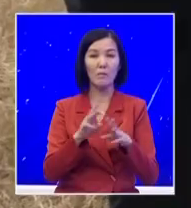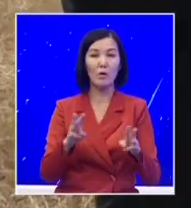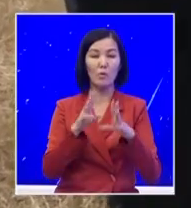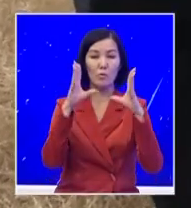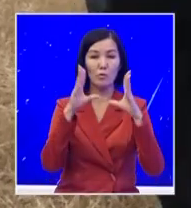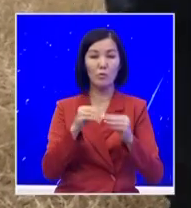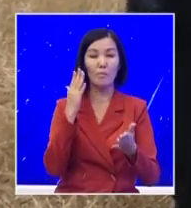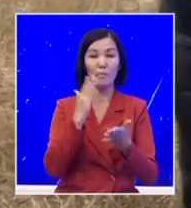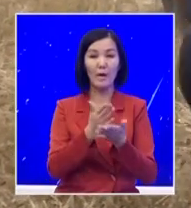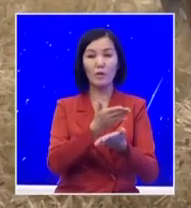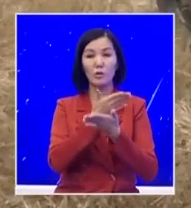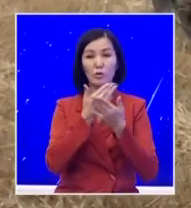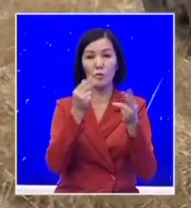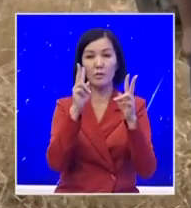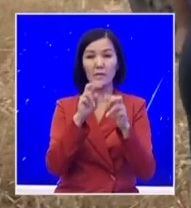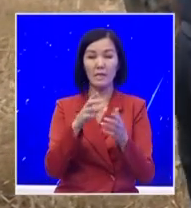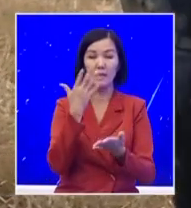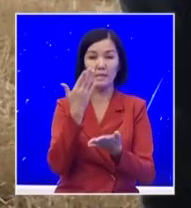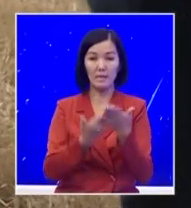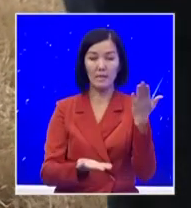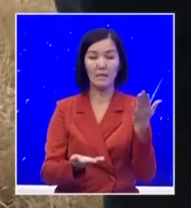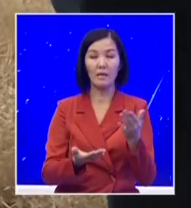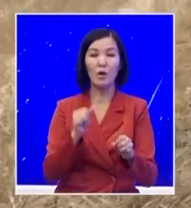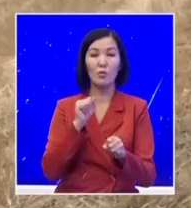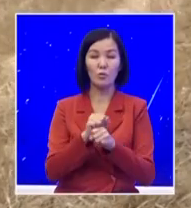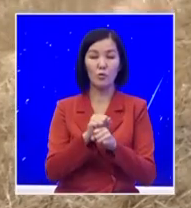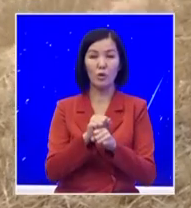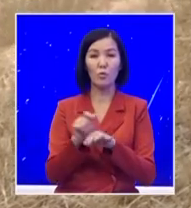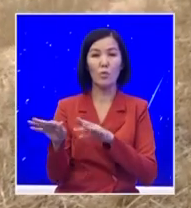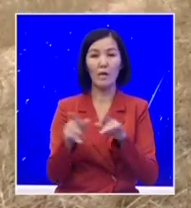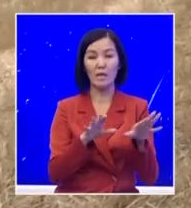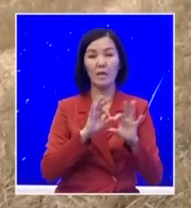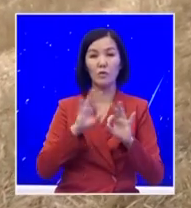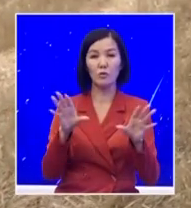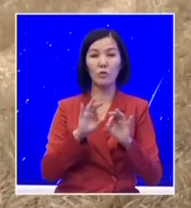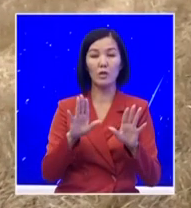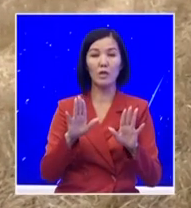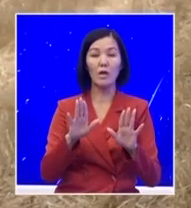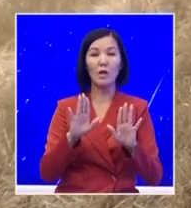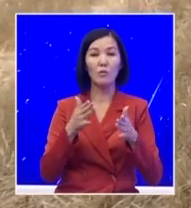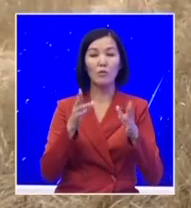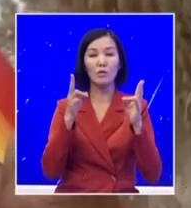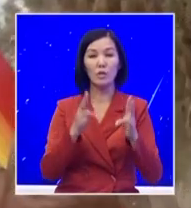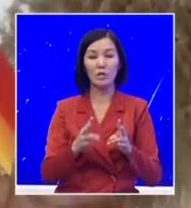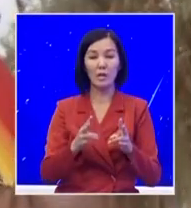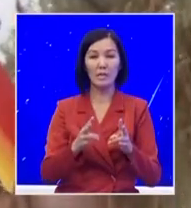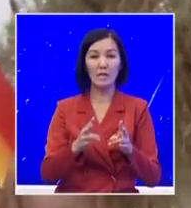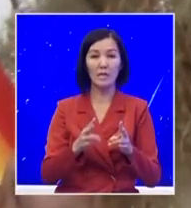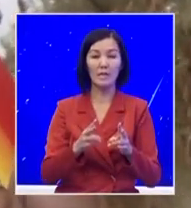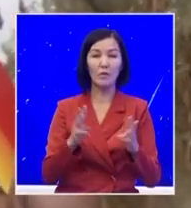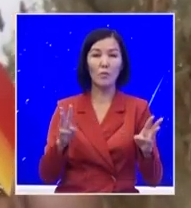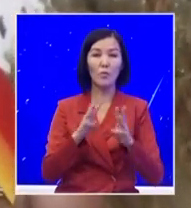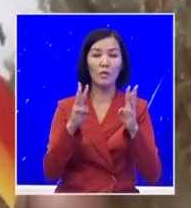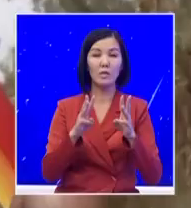құралдардың бар жоғы тосынан тілсіз жау келсе, оны ауыздықтау әрекеттері түсіндіріледі. Төтеншеліктер кәсіпкерлерге өрттің аумағын шектеу